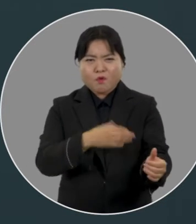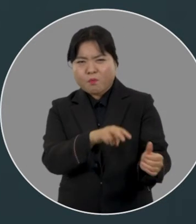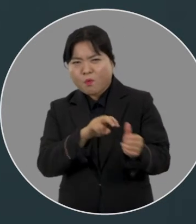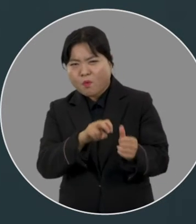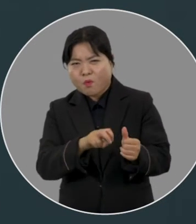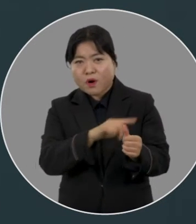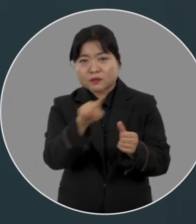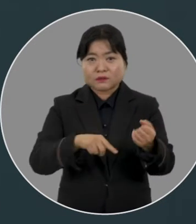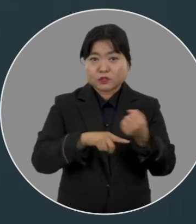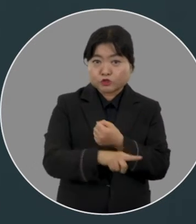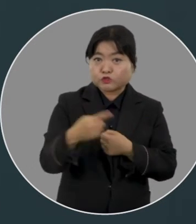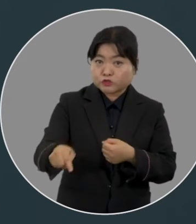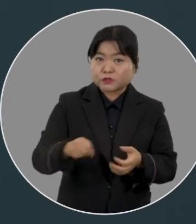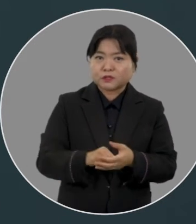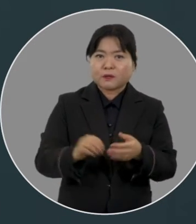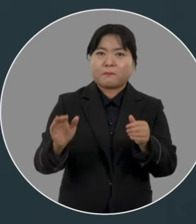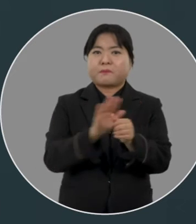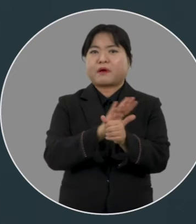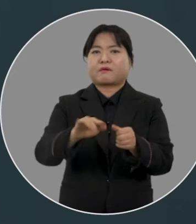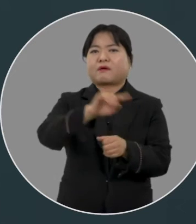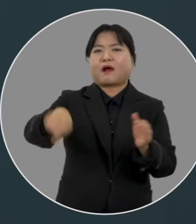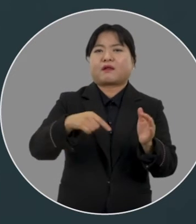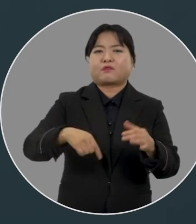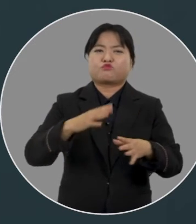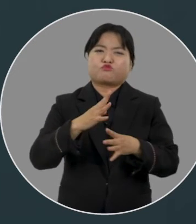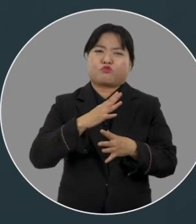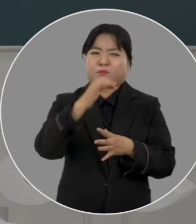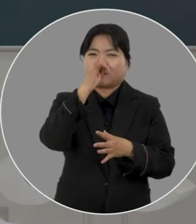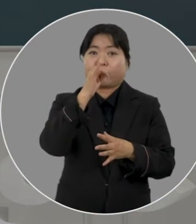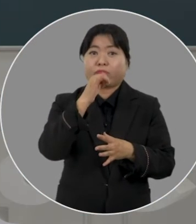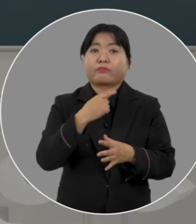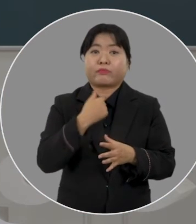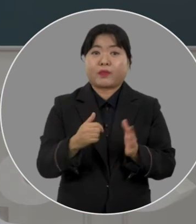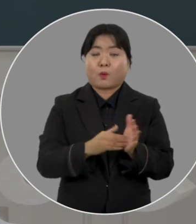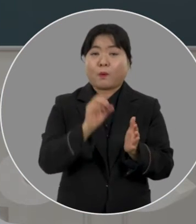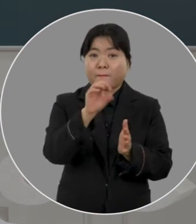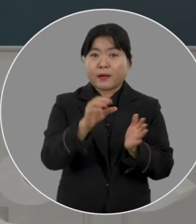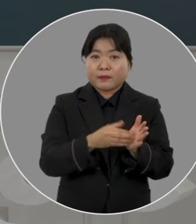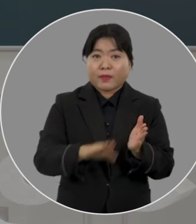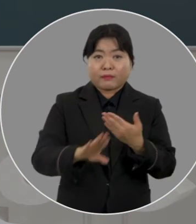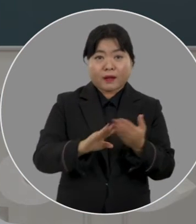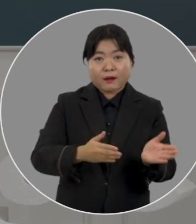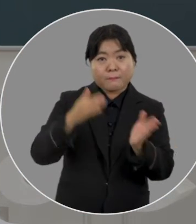혐오했던 그런 이유는 제가 그 배경의 두려움이었다고 말씀을 드렸는데, 또 다른 한편에서는